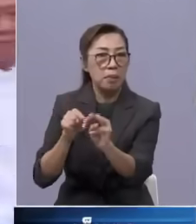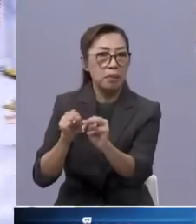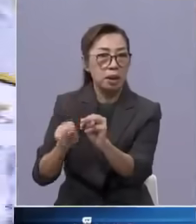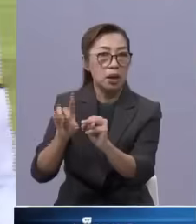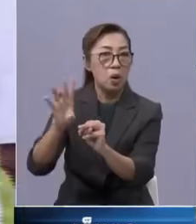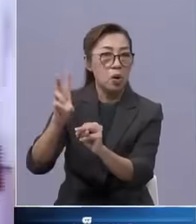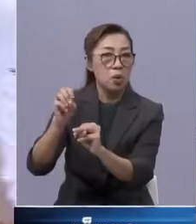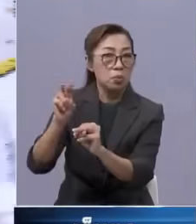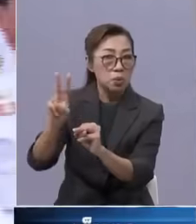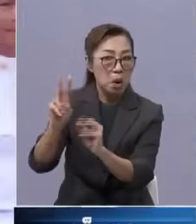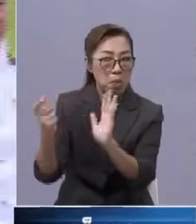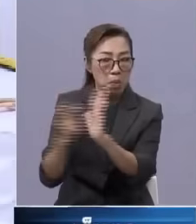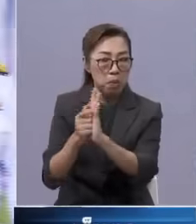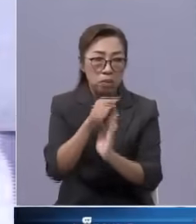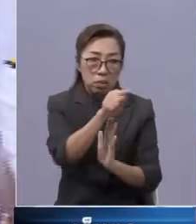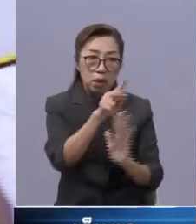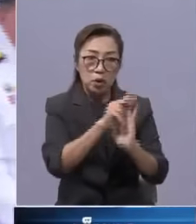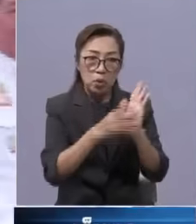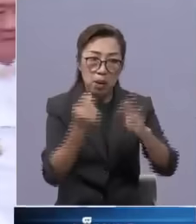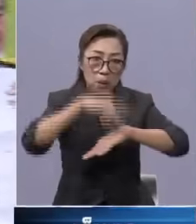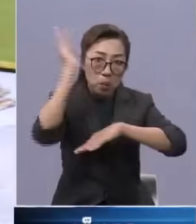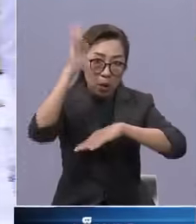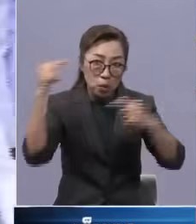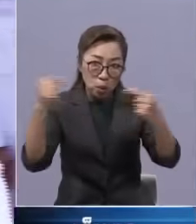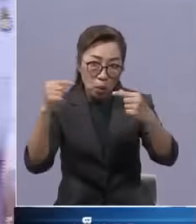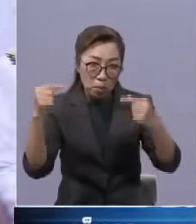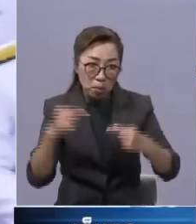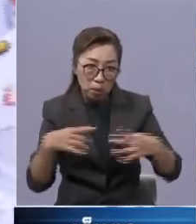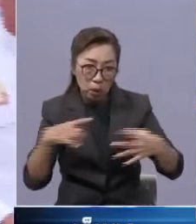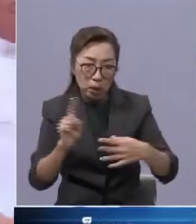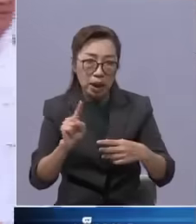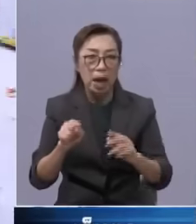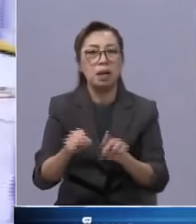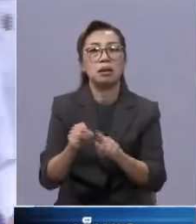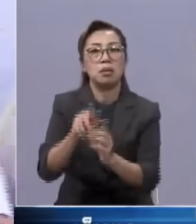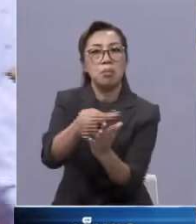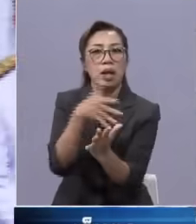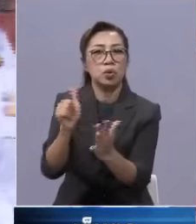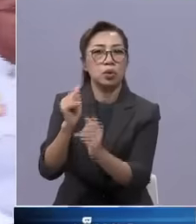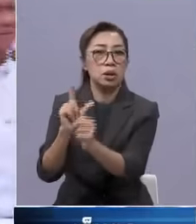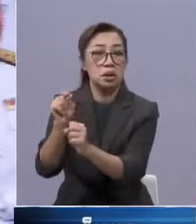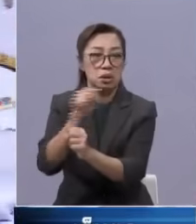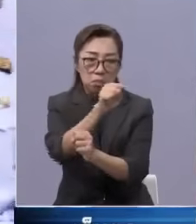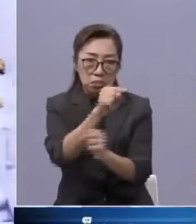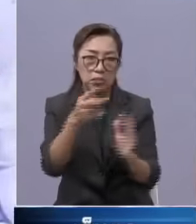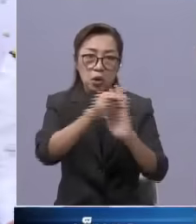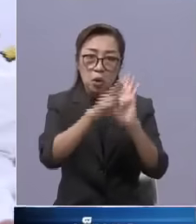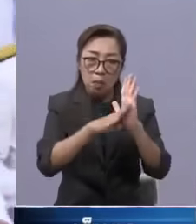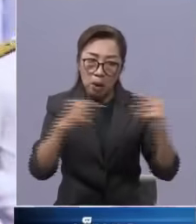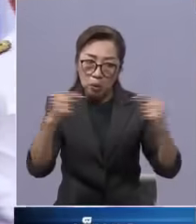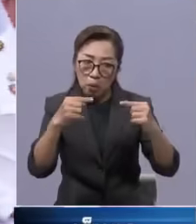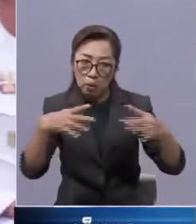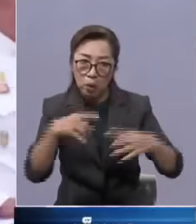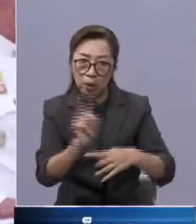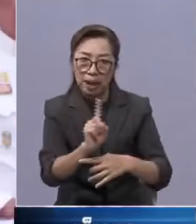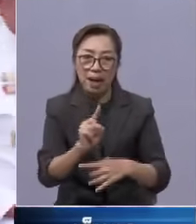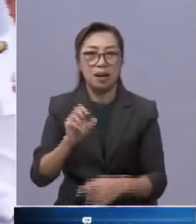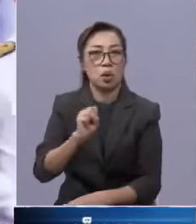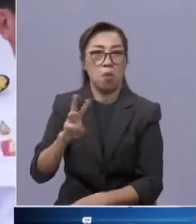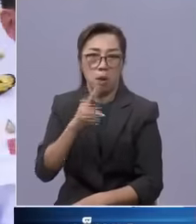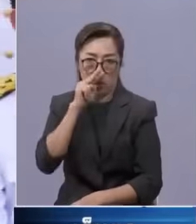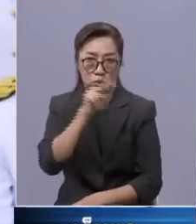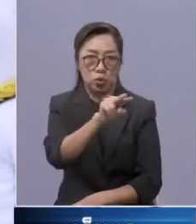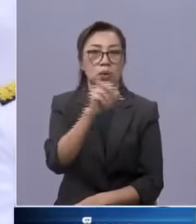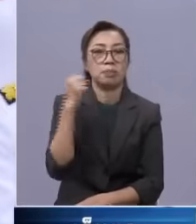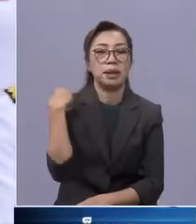162กำหนดไว้หรือเปล่าหรือว่าตรงกับยุทธศาสตร์ชาติ20ปีหรือไม่ถ้าดีของสวล่าสุดนะครับอย่างคุณเสรี